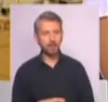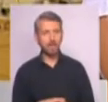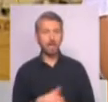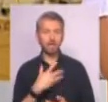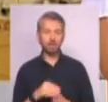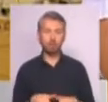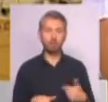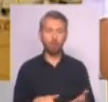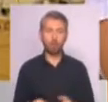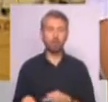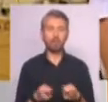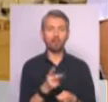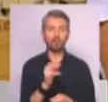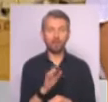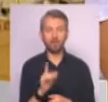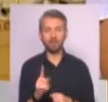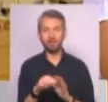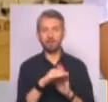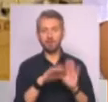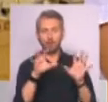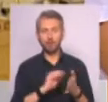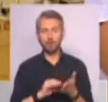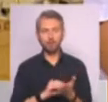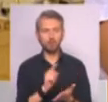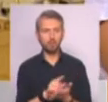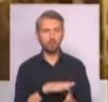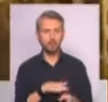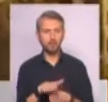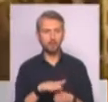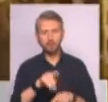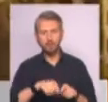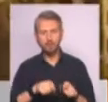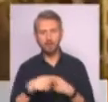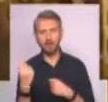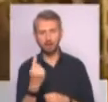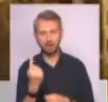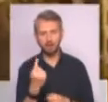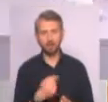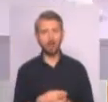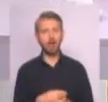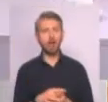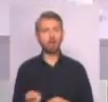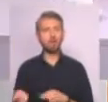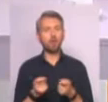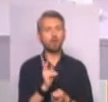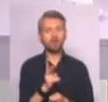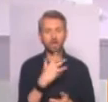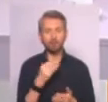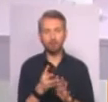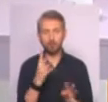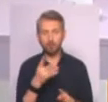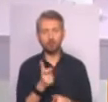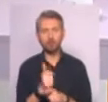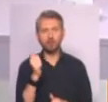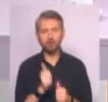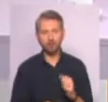боку, постачальники, в нормі в законі написано, що мають бути здійснюватись повірка лічильників. Постачальник, в свою чергу, доволі часто